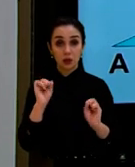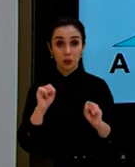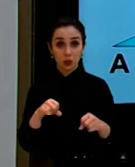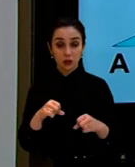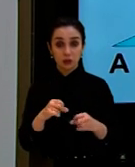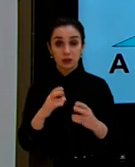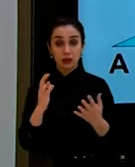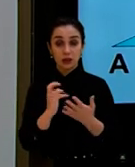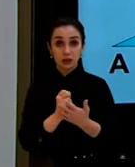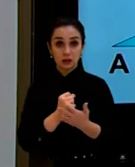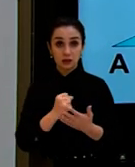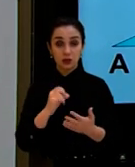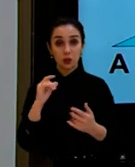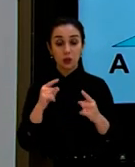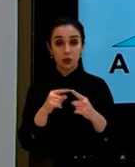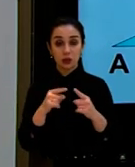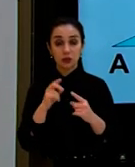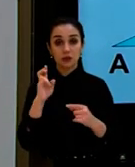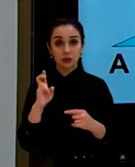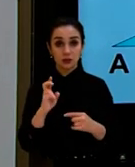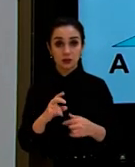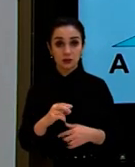можем найти угол Б.